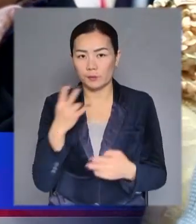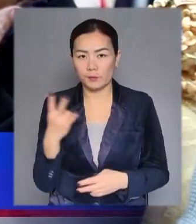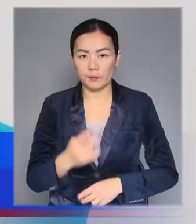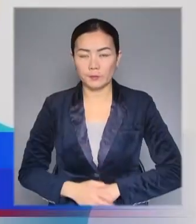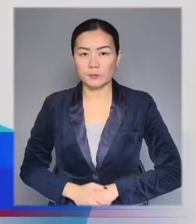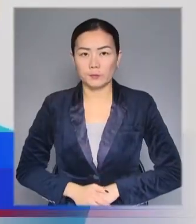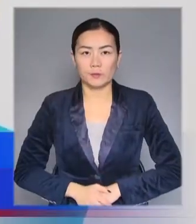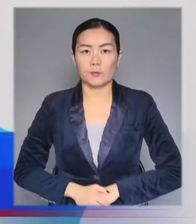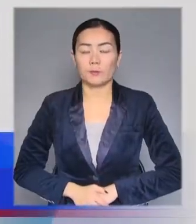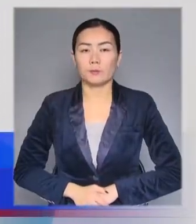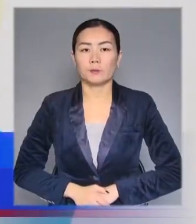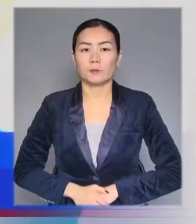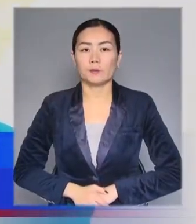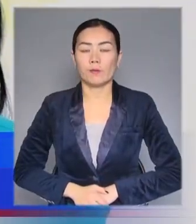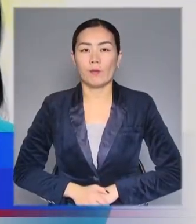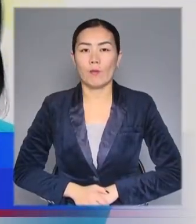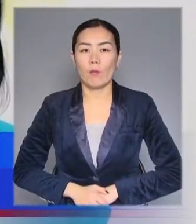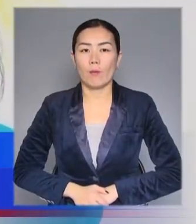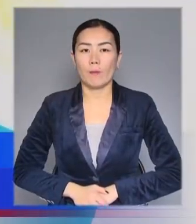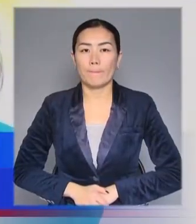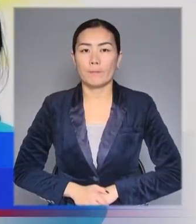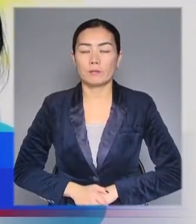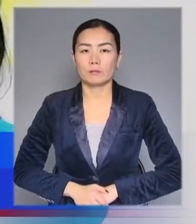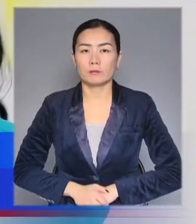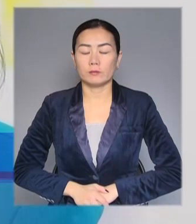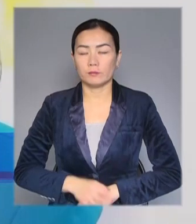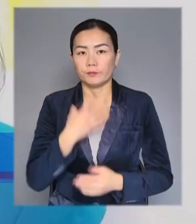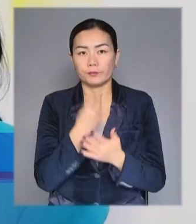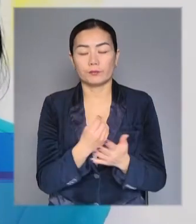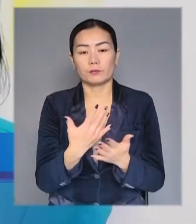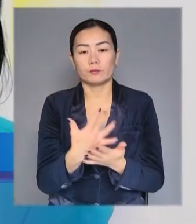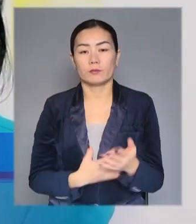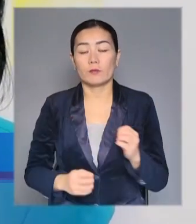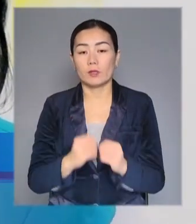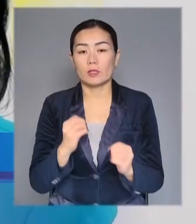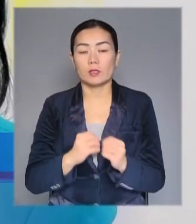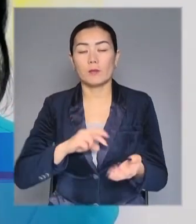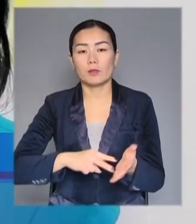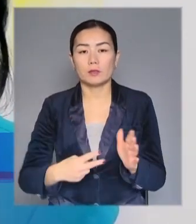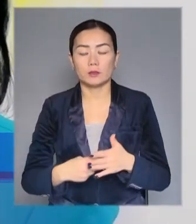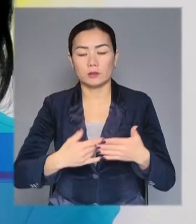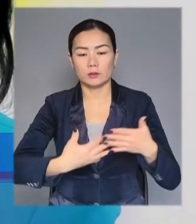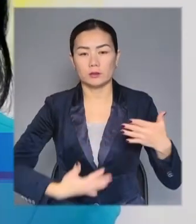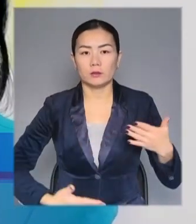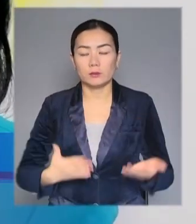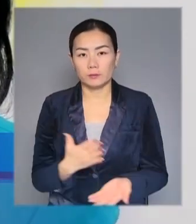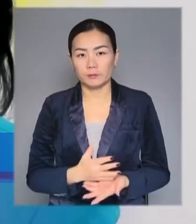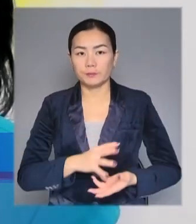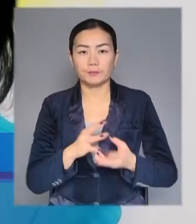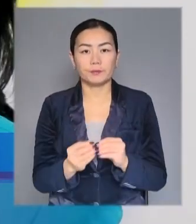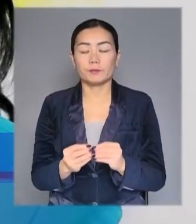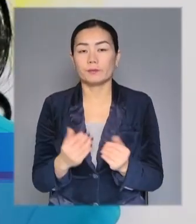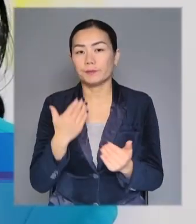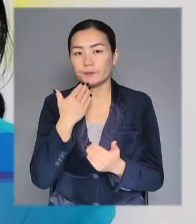аударту. Консультативті кеңестің ішіндегі 10 бағытқа бөлінген өзінің тараптары бар. Соның ішінде ең бастысы бүгінгі